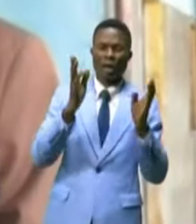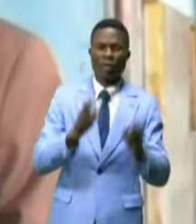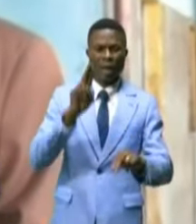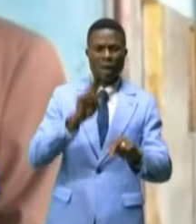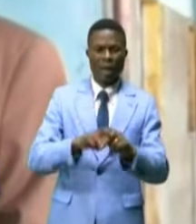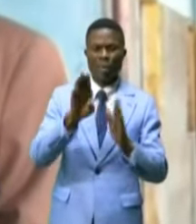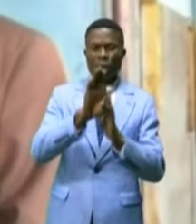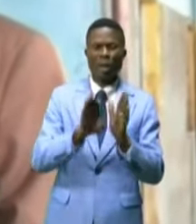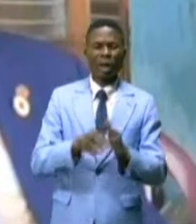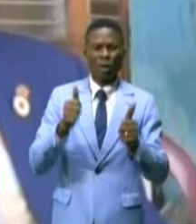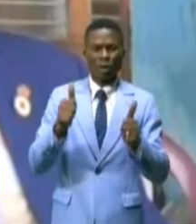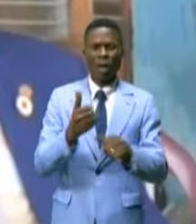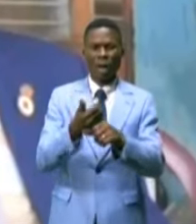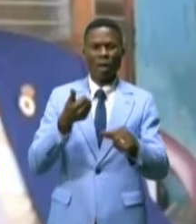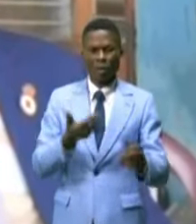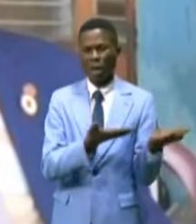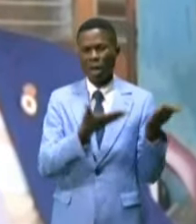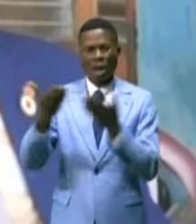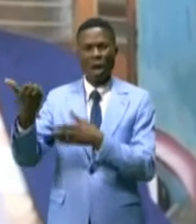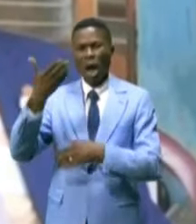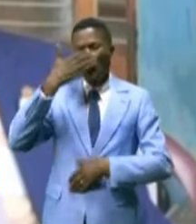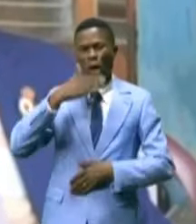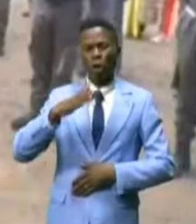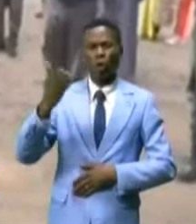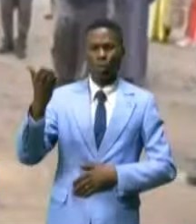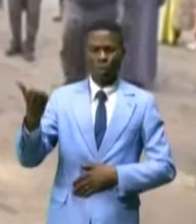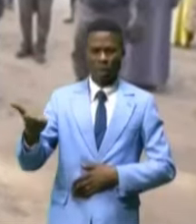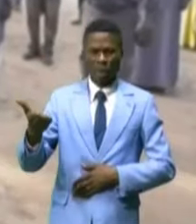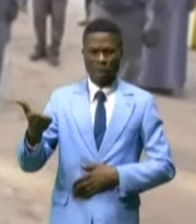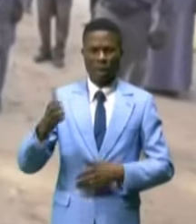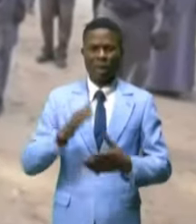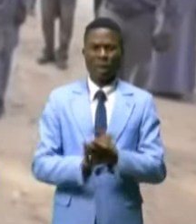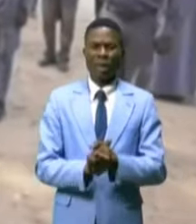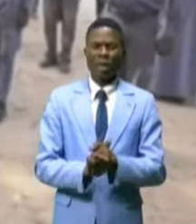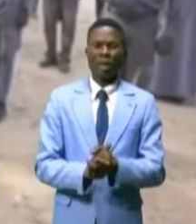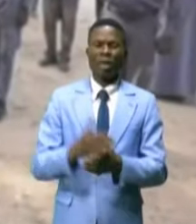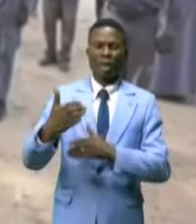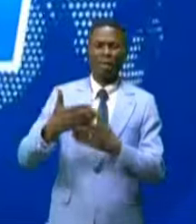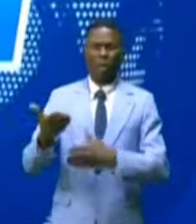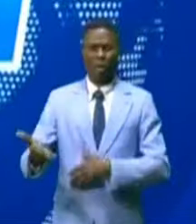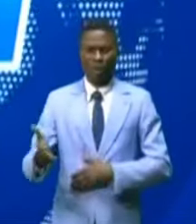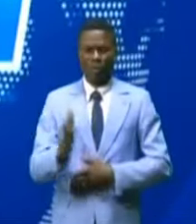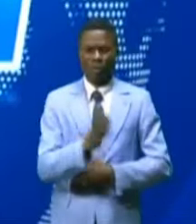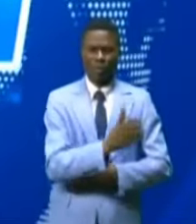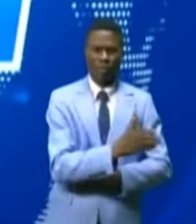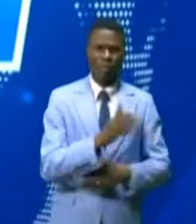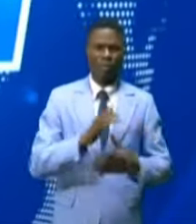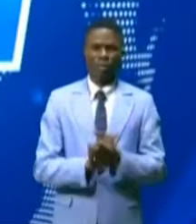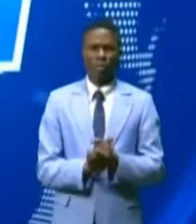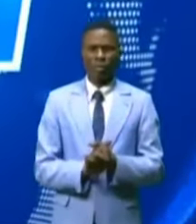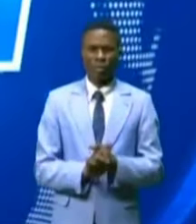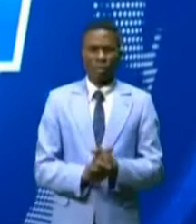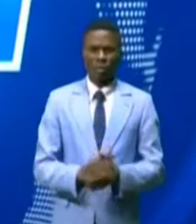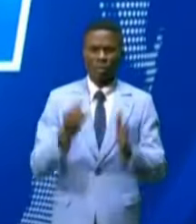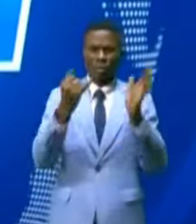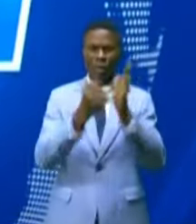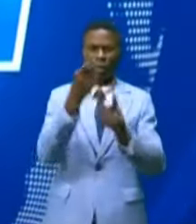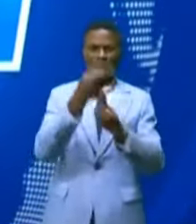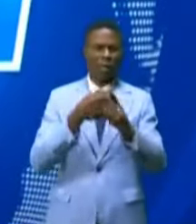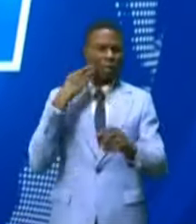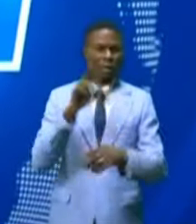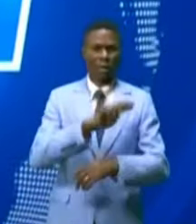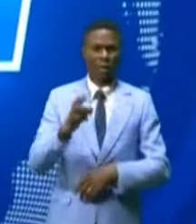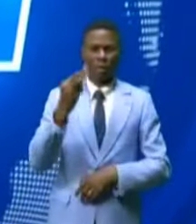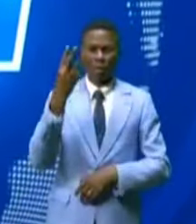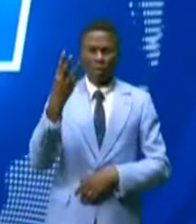conditions appropriées avant de les transporter vers les centres de santé les plus proches. 6 mars 2023,